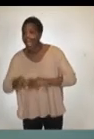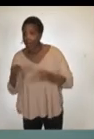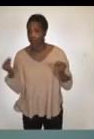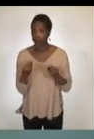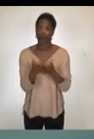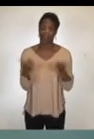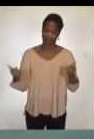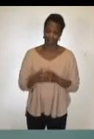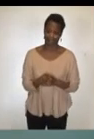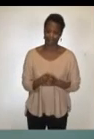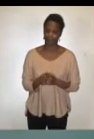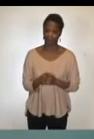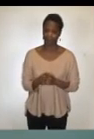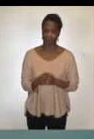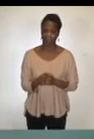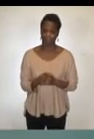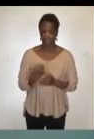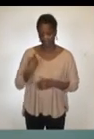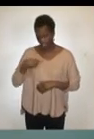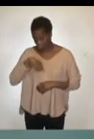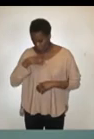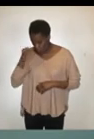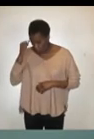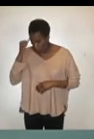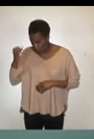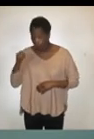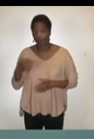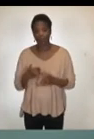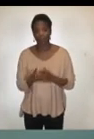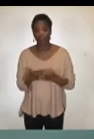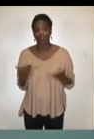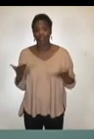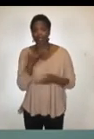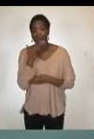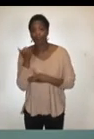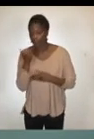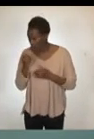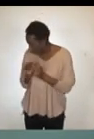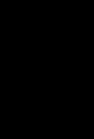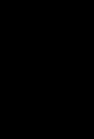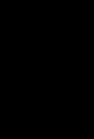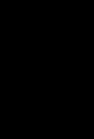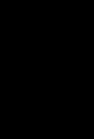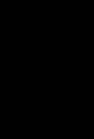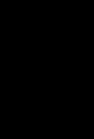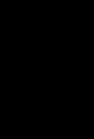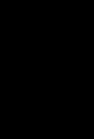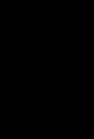collective, on y croit, c'est ça fondamentalement le fond du projet.